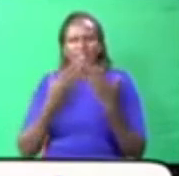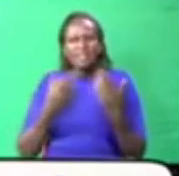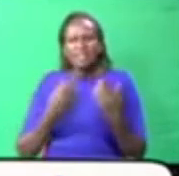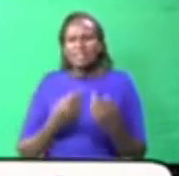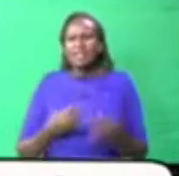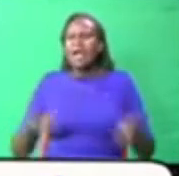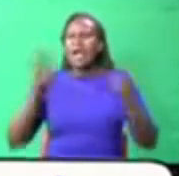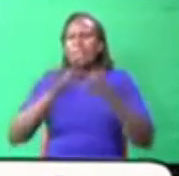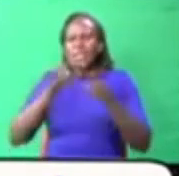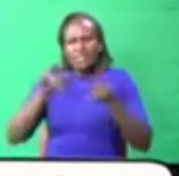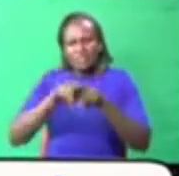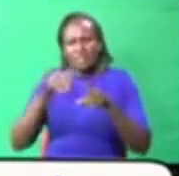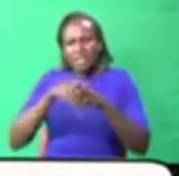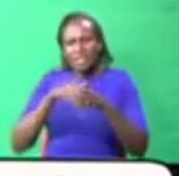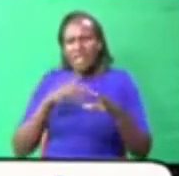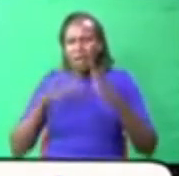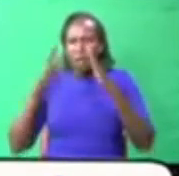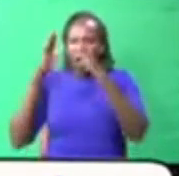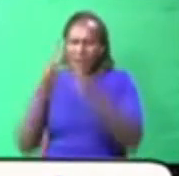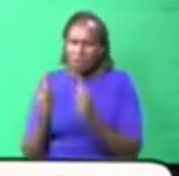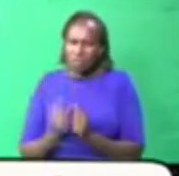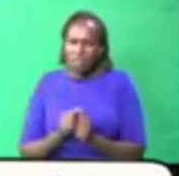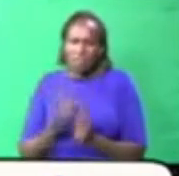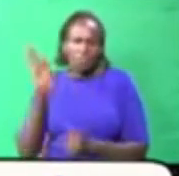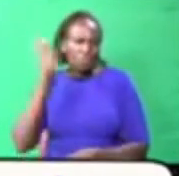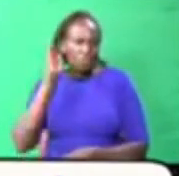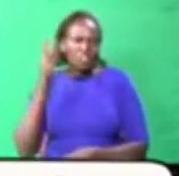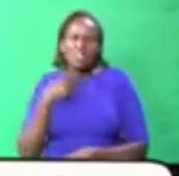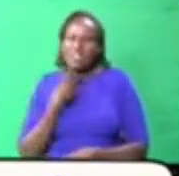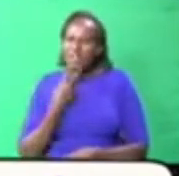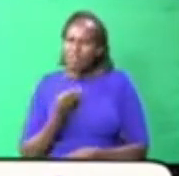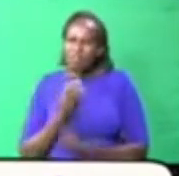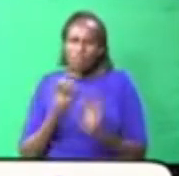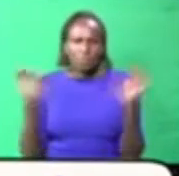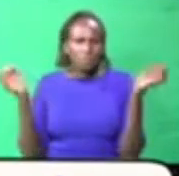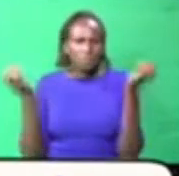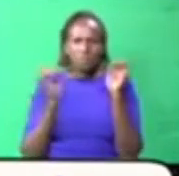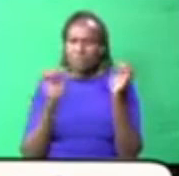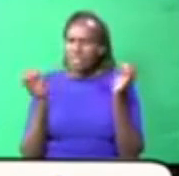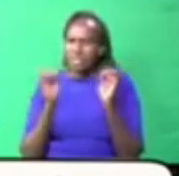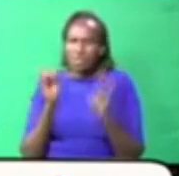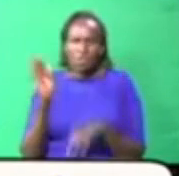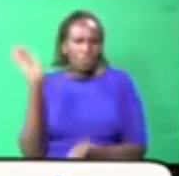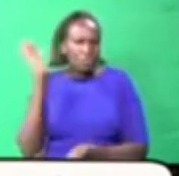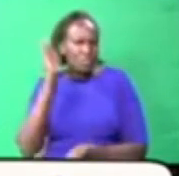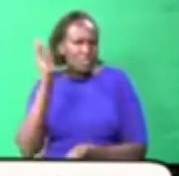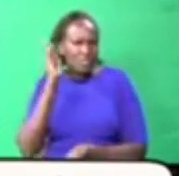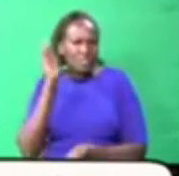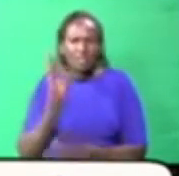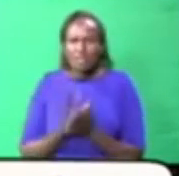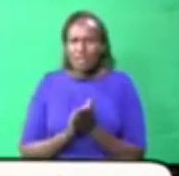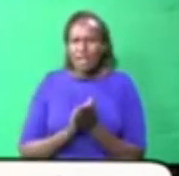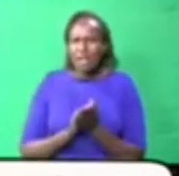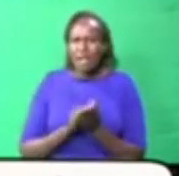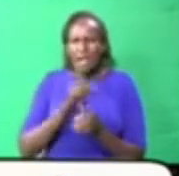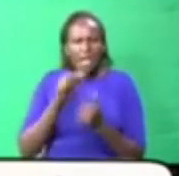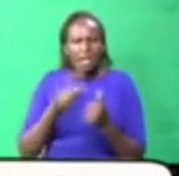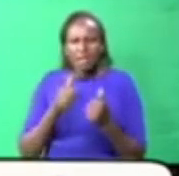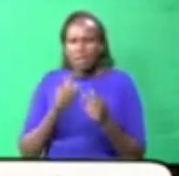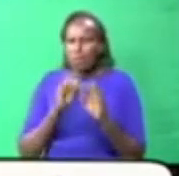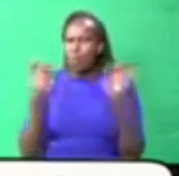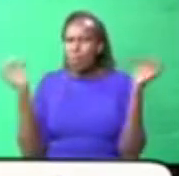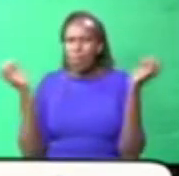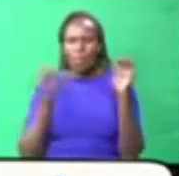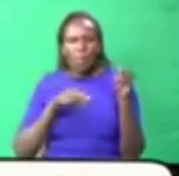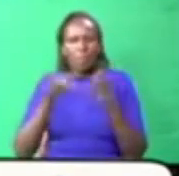our own houses, na hata haukusikia sauti, haukusikia hata chembe yoyote. Oh, may